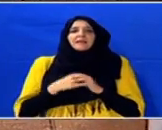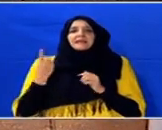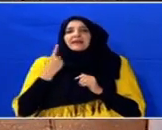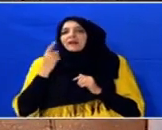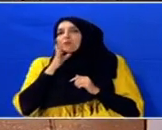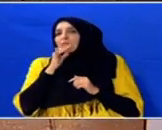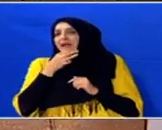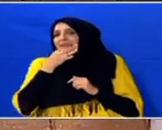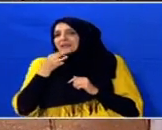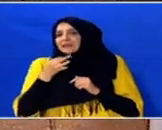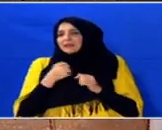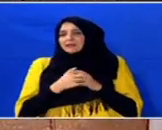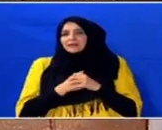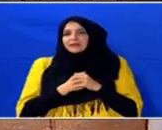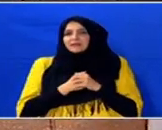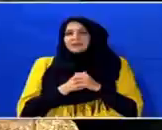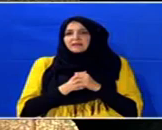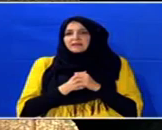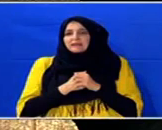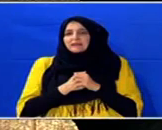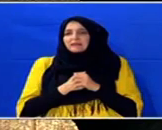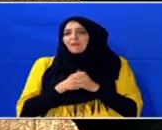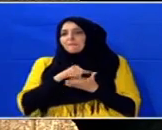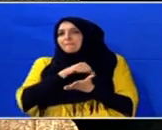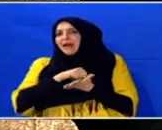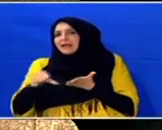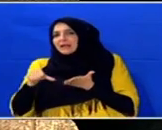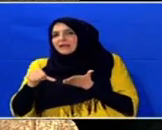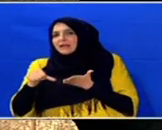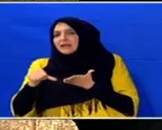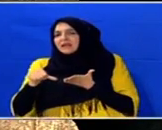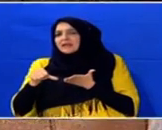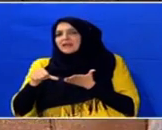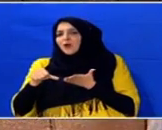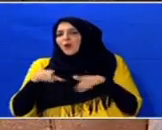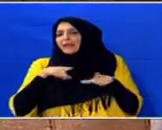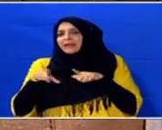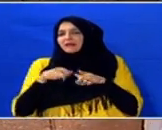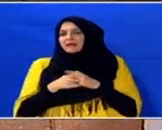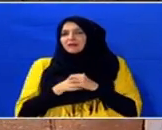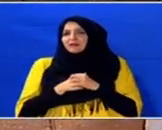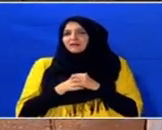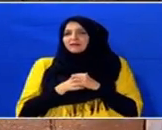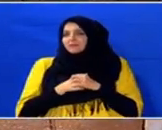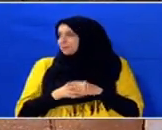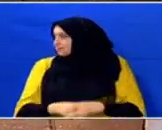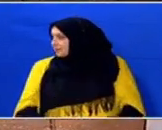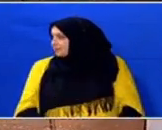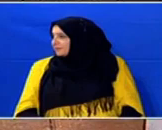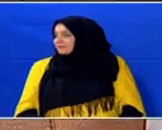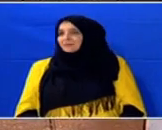في حق آخر بأن يدفع له بدل الإيجار؟ يقول